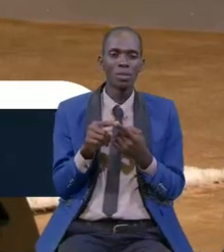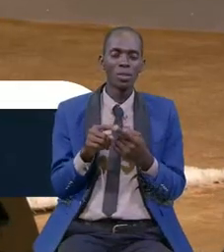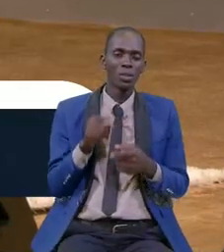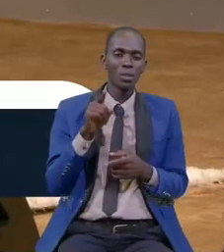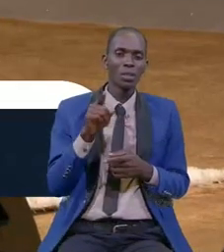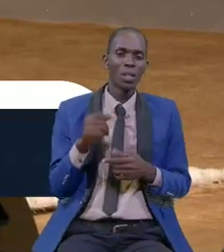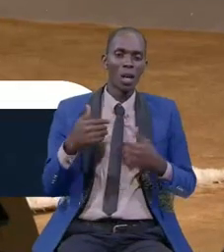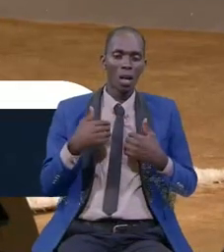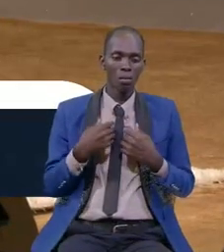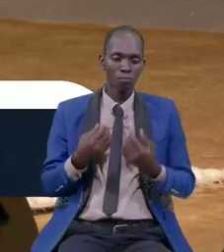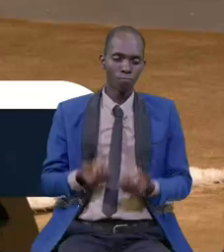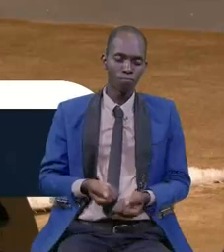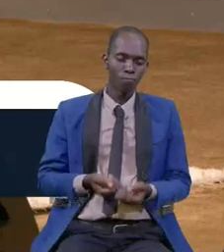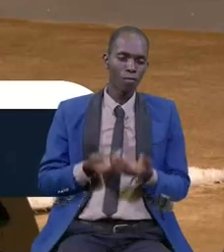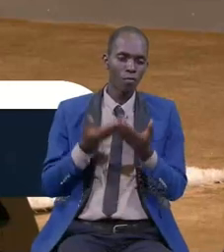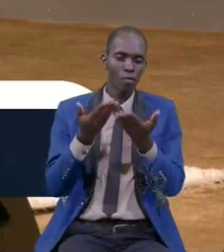sur